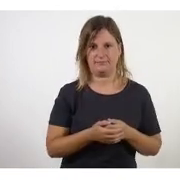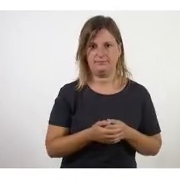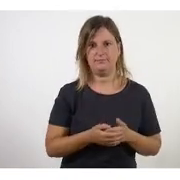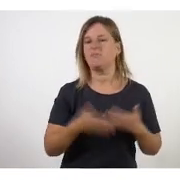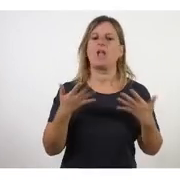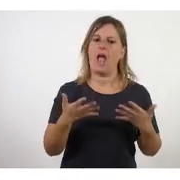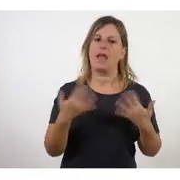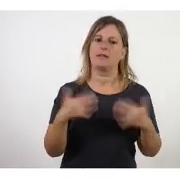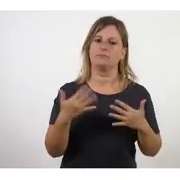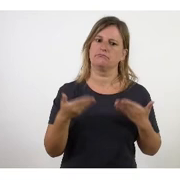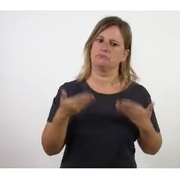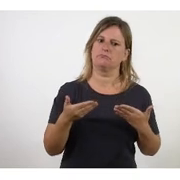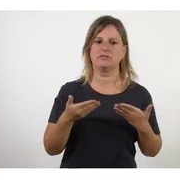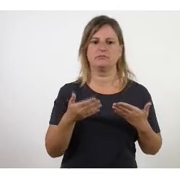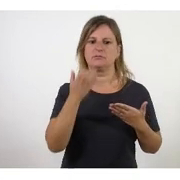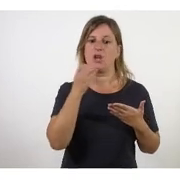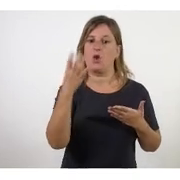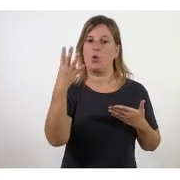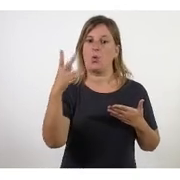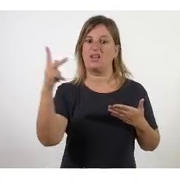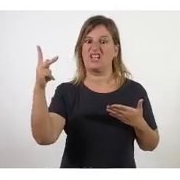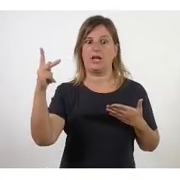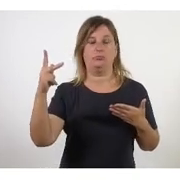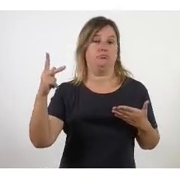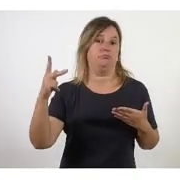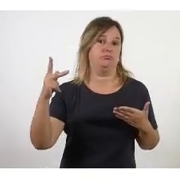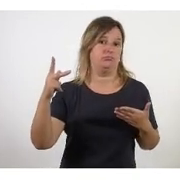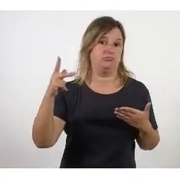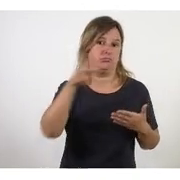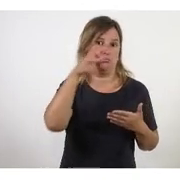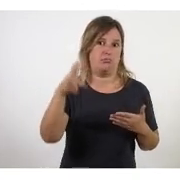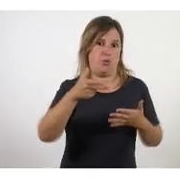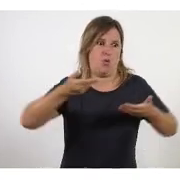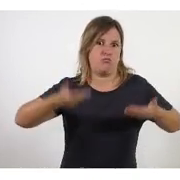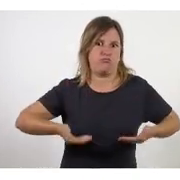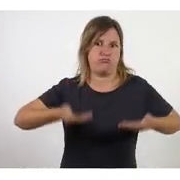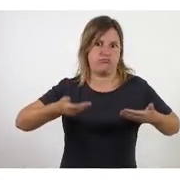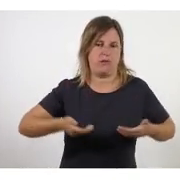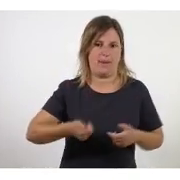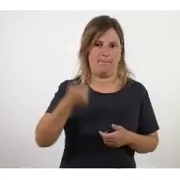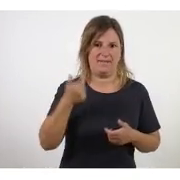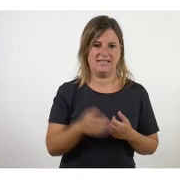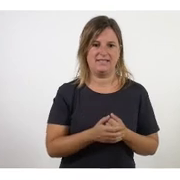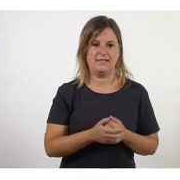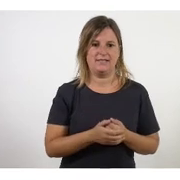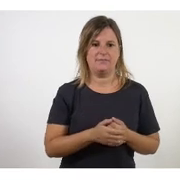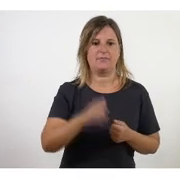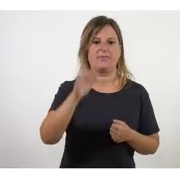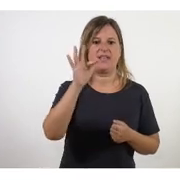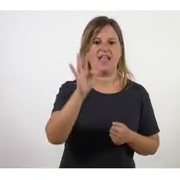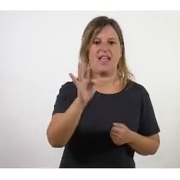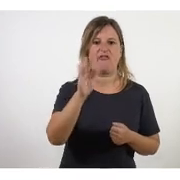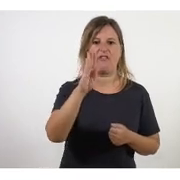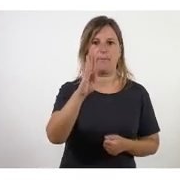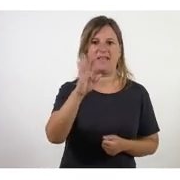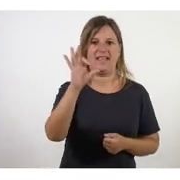pes raonable. Si jo anés cap al 4K, el vídeo seria més gruixut, més pesant. Els FPS